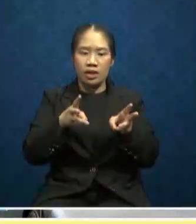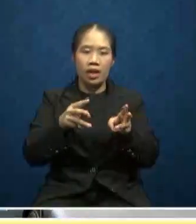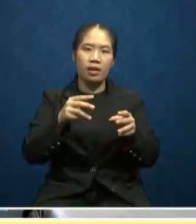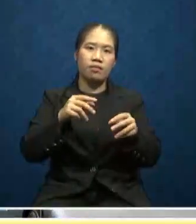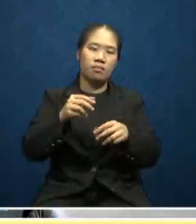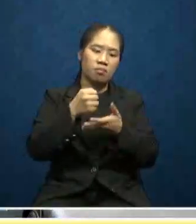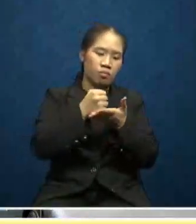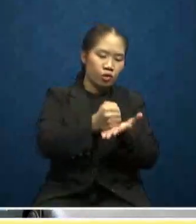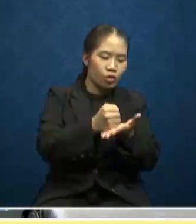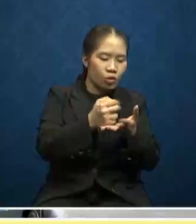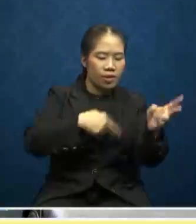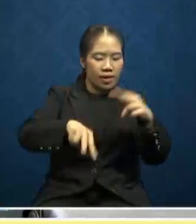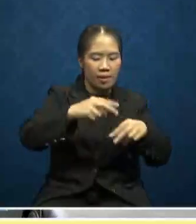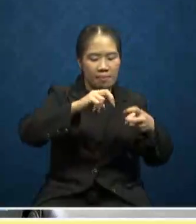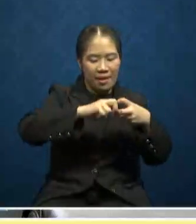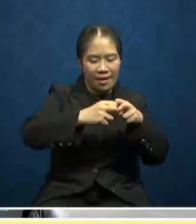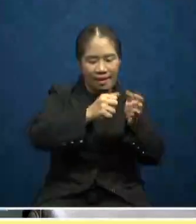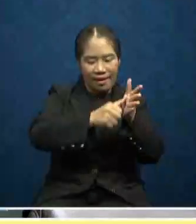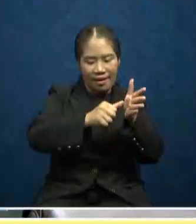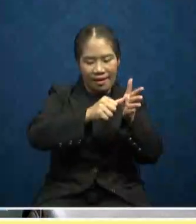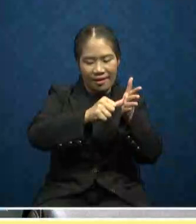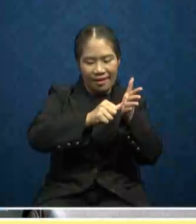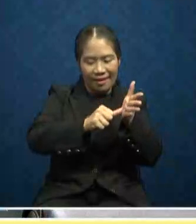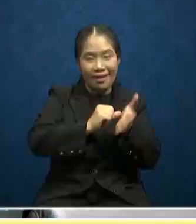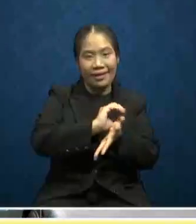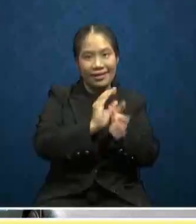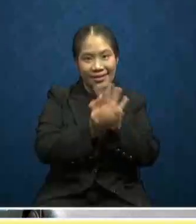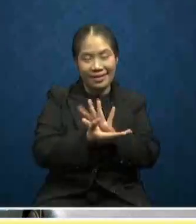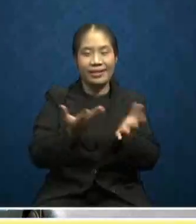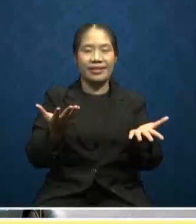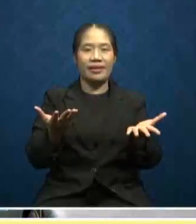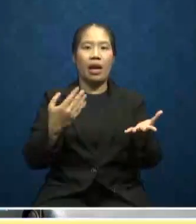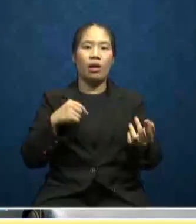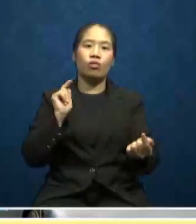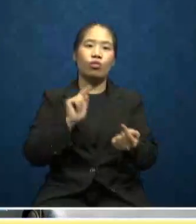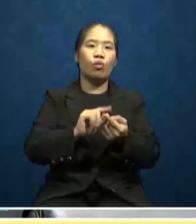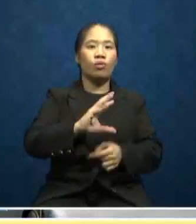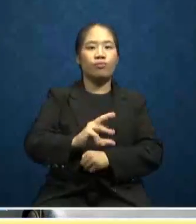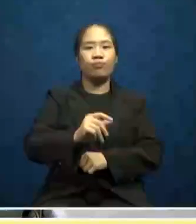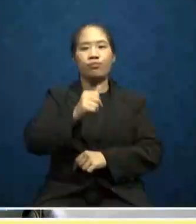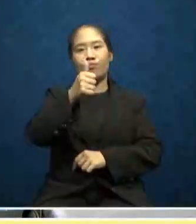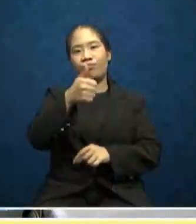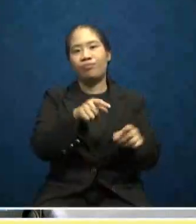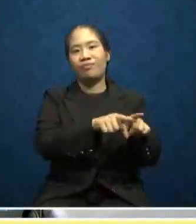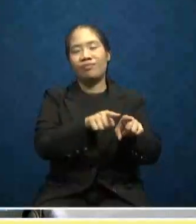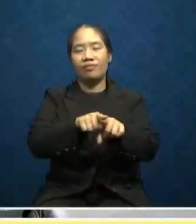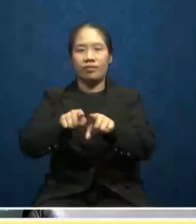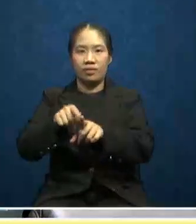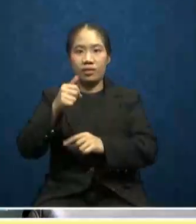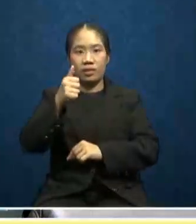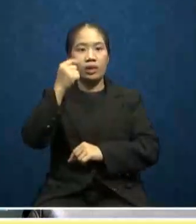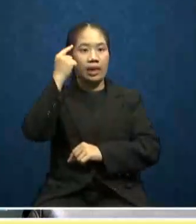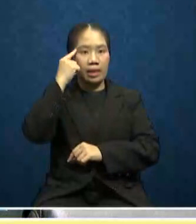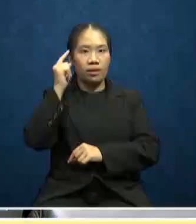นะฮะแก้ไขปัญหาแล้วก็รวมทั้งการสื่อสารเพื่อการฟื้นฟูสภาพให้ไปในทิศทางเดียวกันซึ่งก็จะทำ